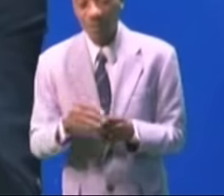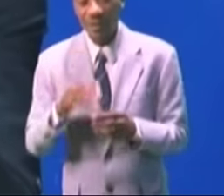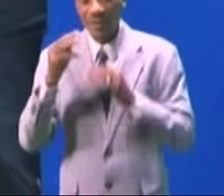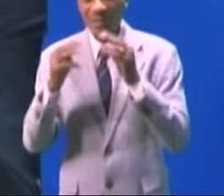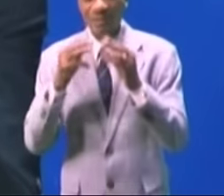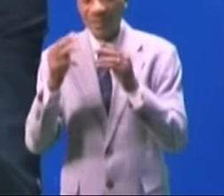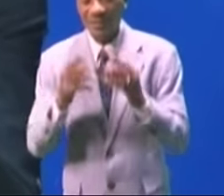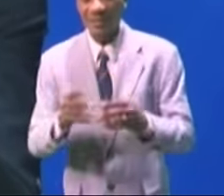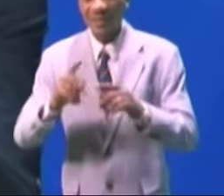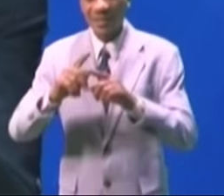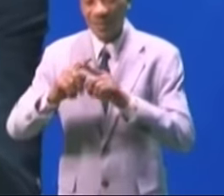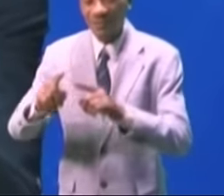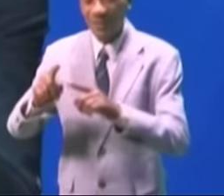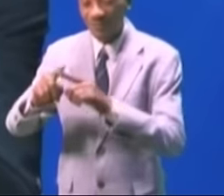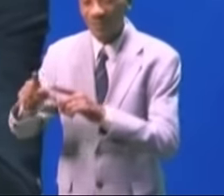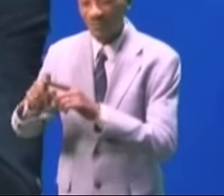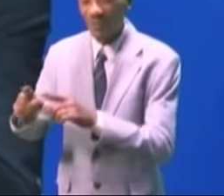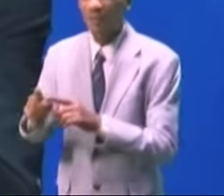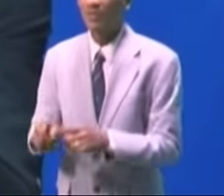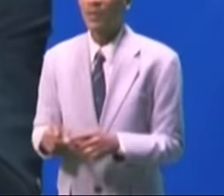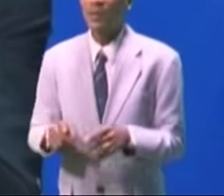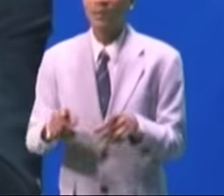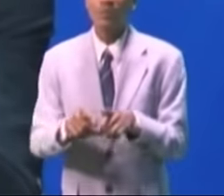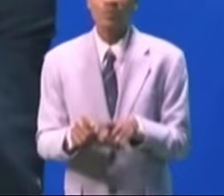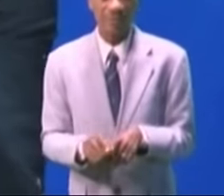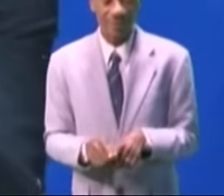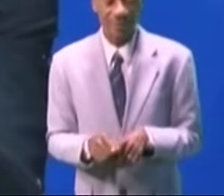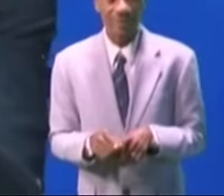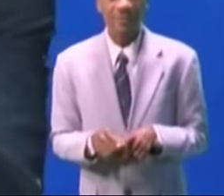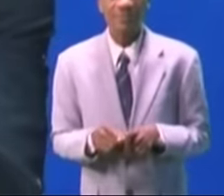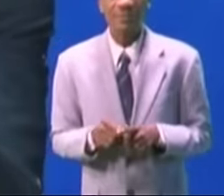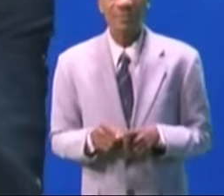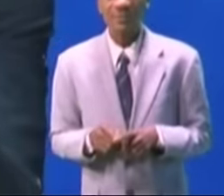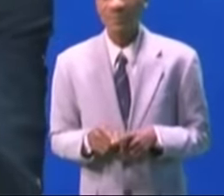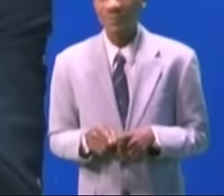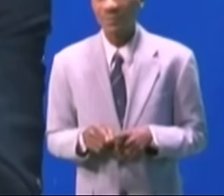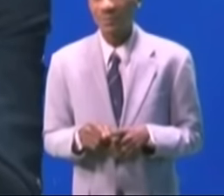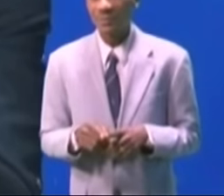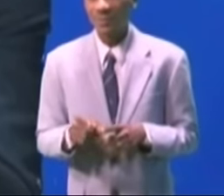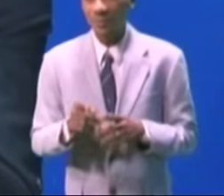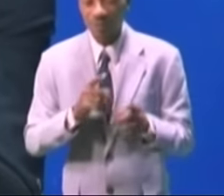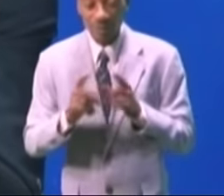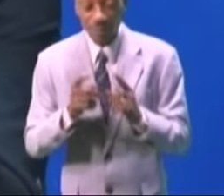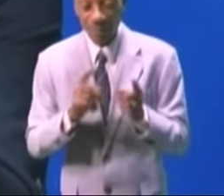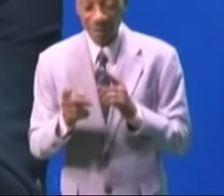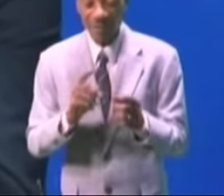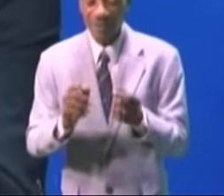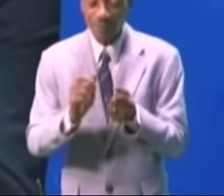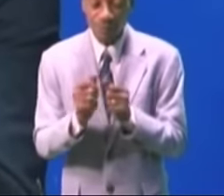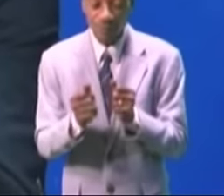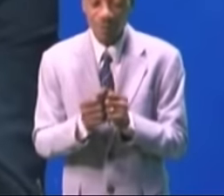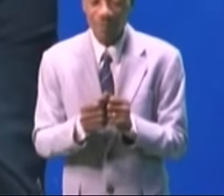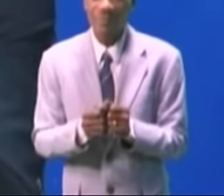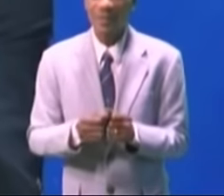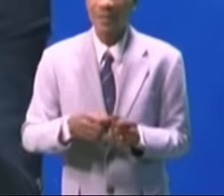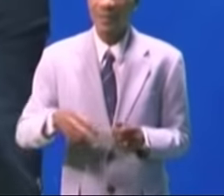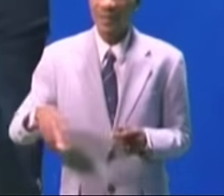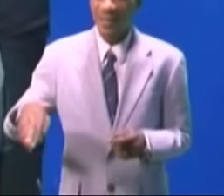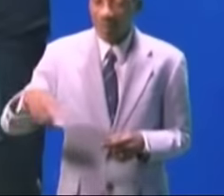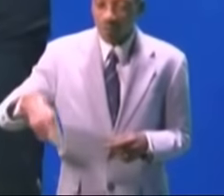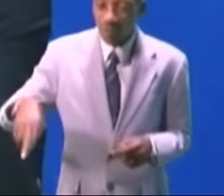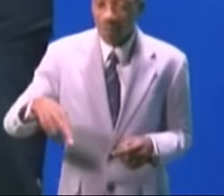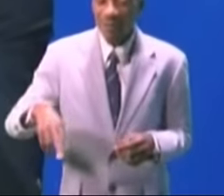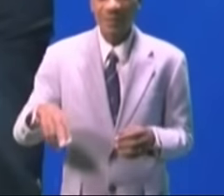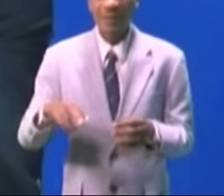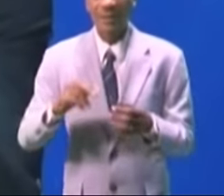le front médiatique. Vous avez suivi récemment le rapport fait par les journalistes dans le cadre des enquêtes de Forbidden Stories, qui ont